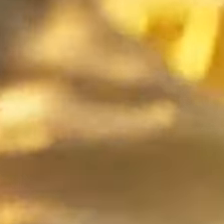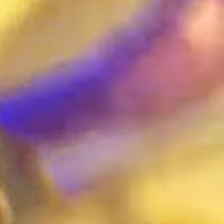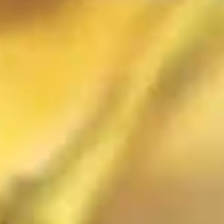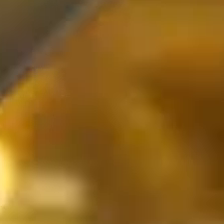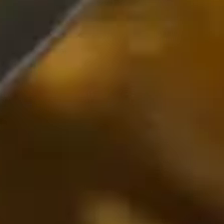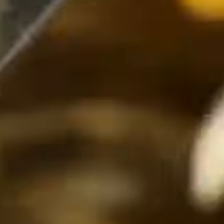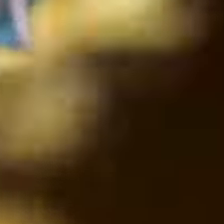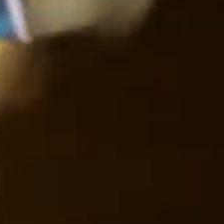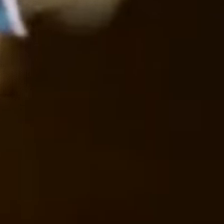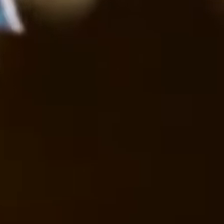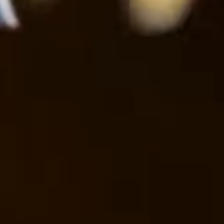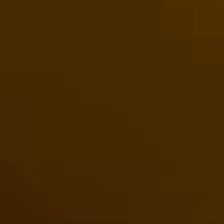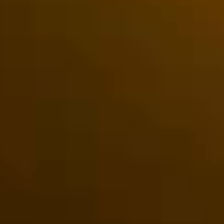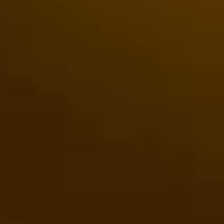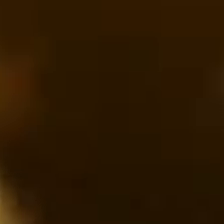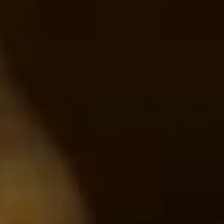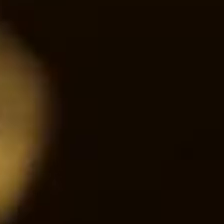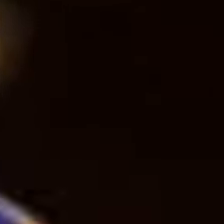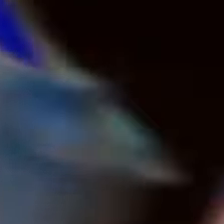22 საათზე.